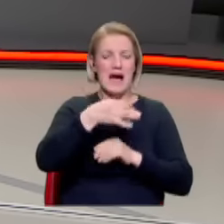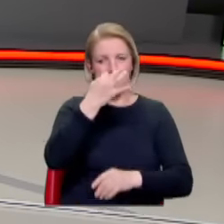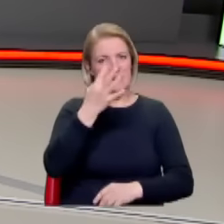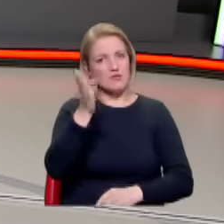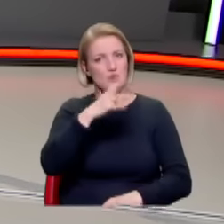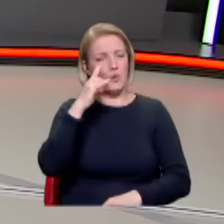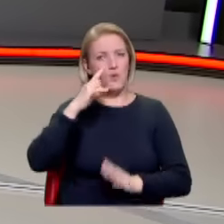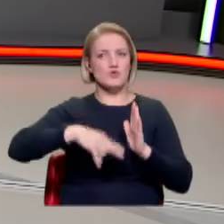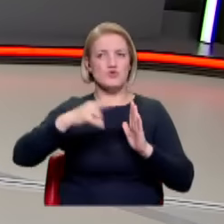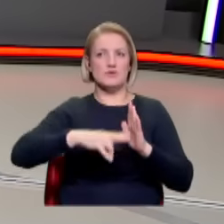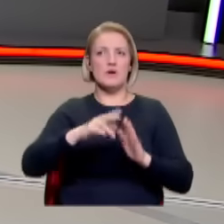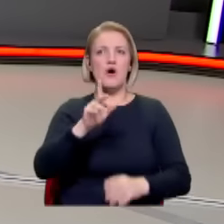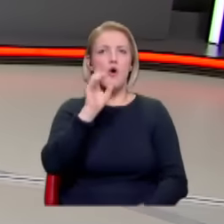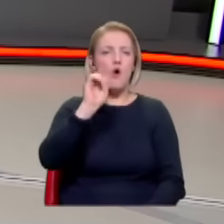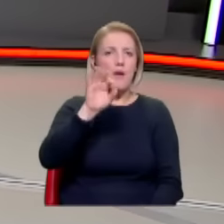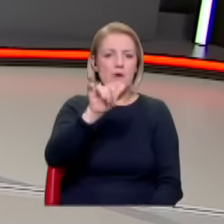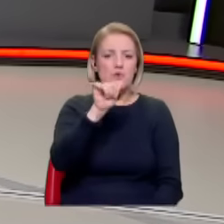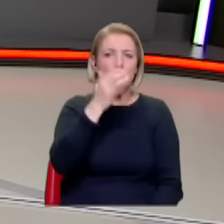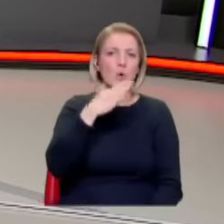sonra okuyayım. Öğretmene su yok ya.